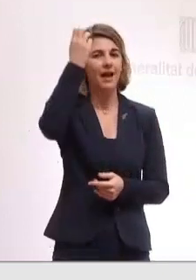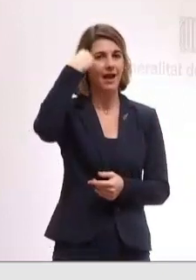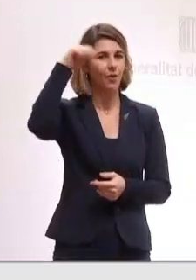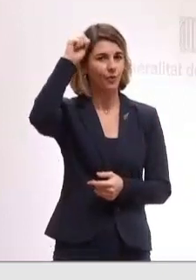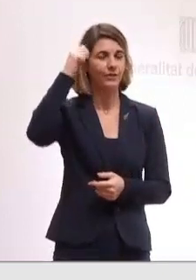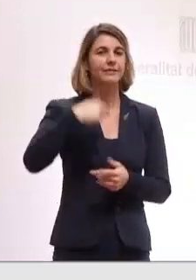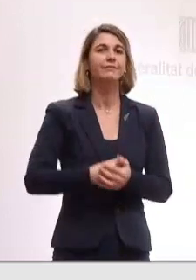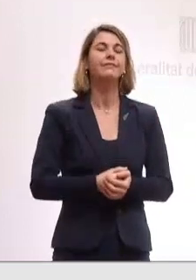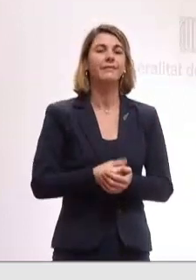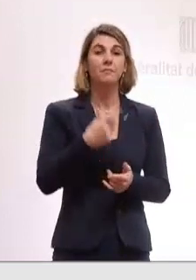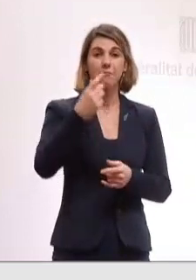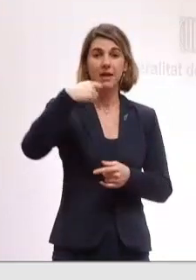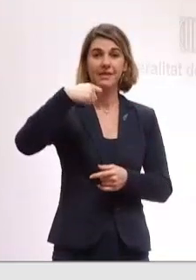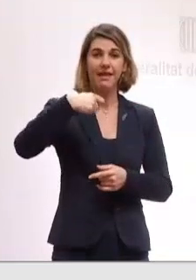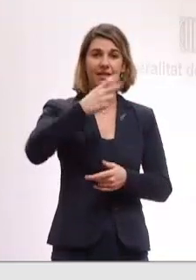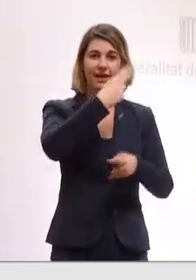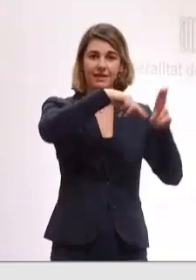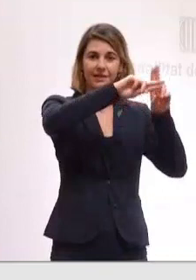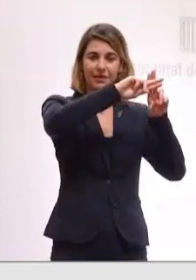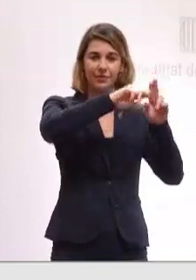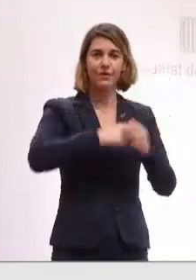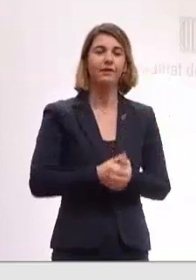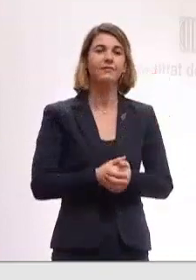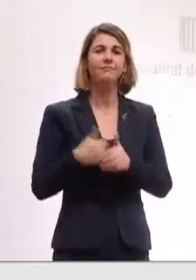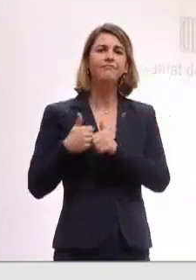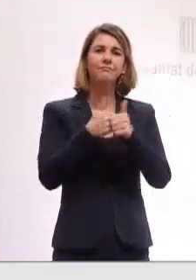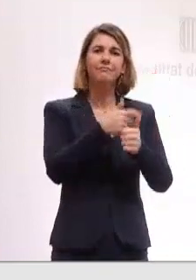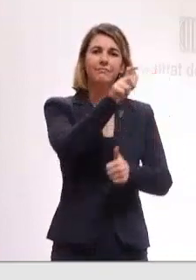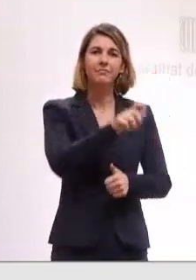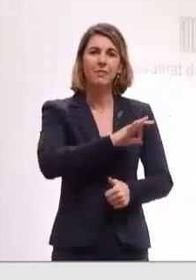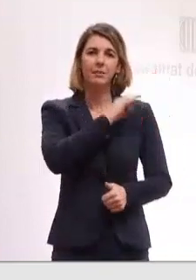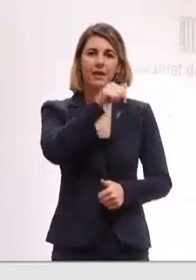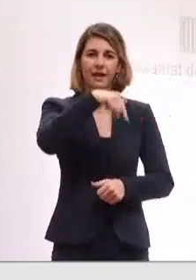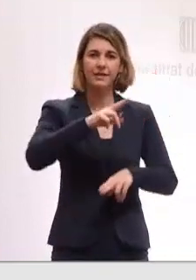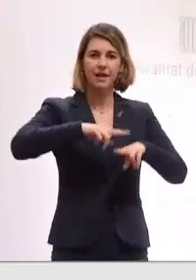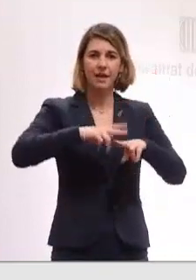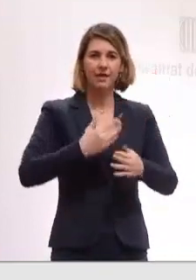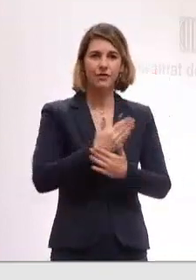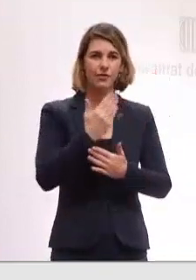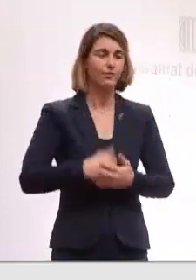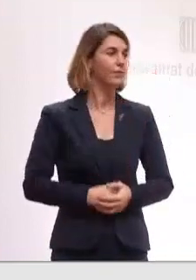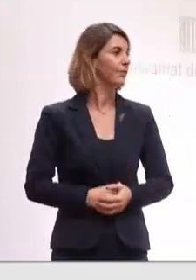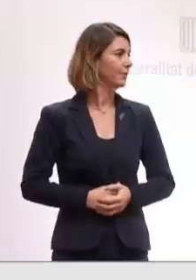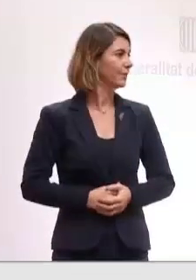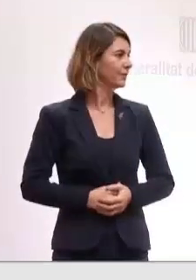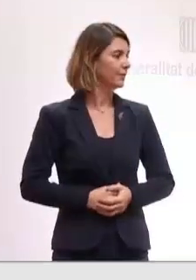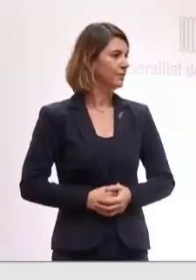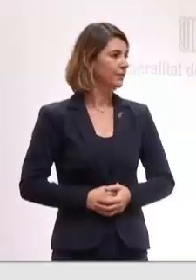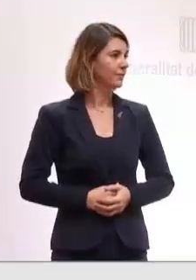García, president de la Generalitat de Catalunya. L'acompanya el premiat d'aquesta edició.